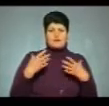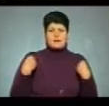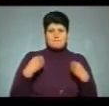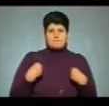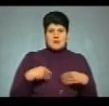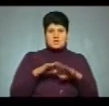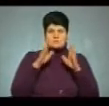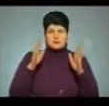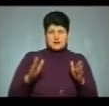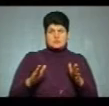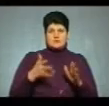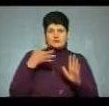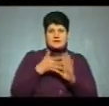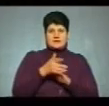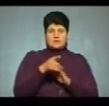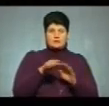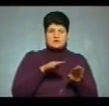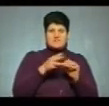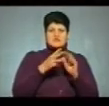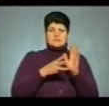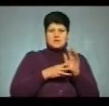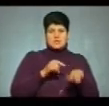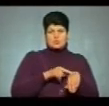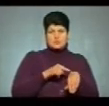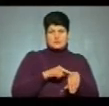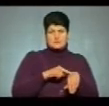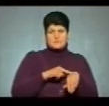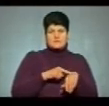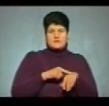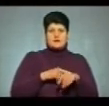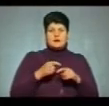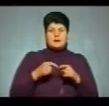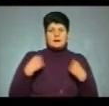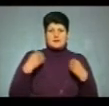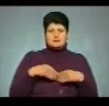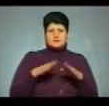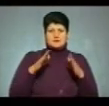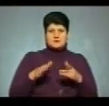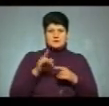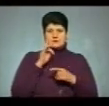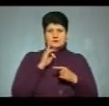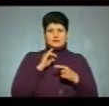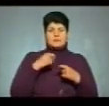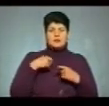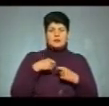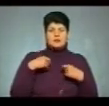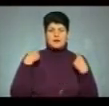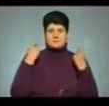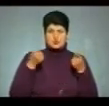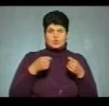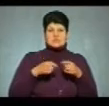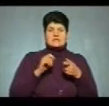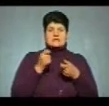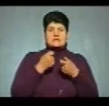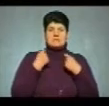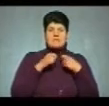пошиття затратили 18 годин. Плащ-палатка на потайну застібку з зручним капюшоном, який застібається на шнурочки,